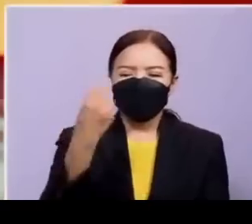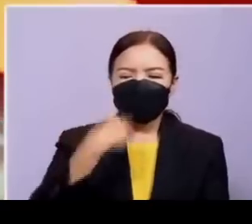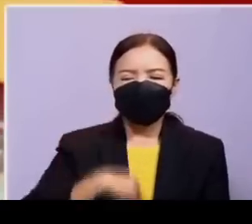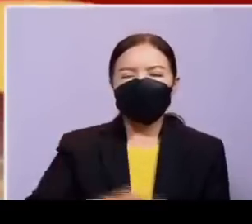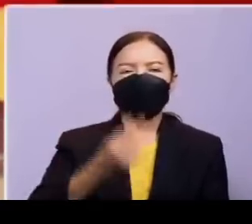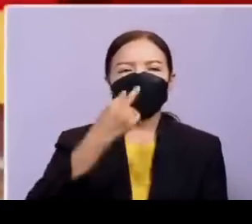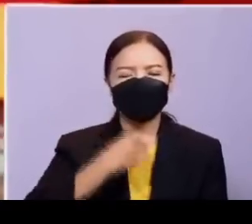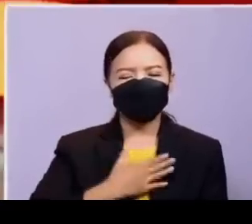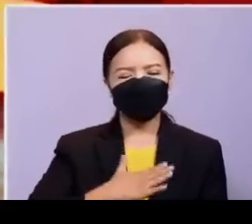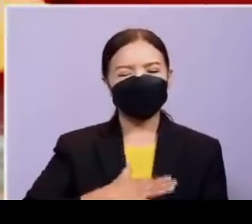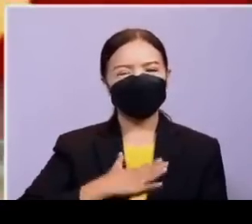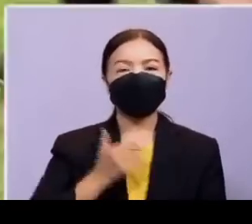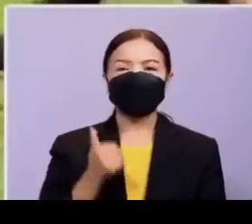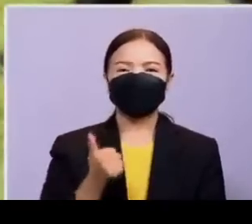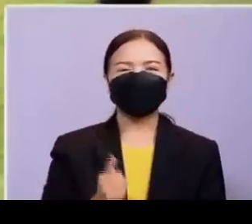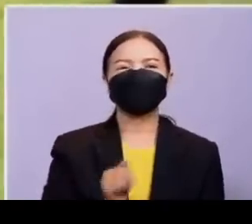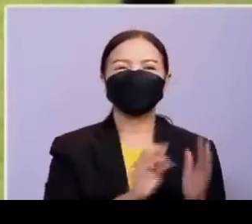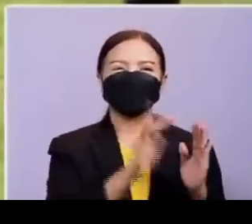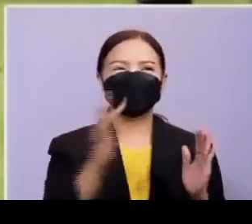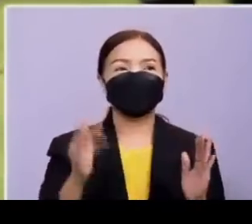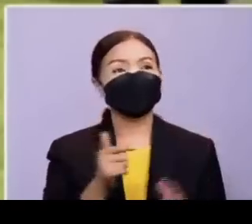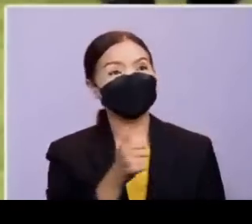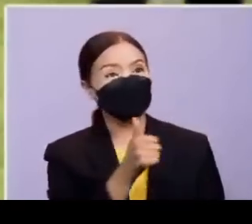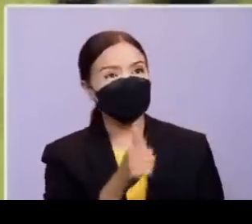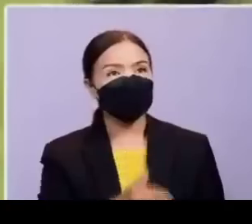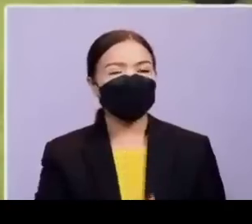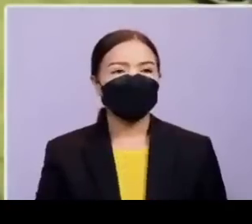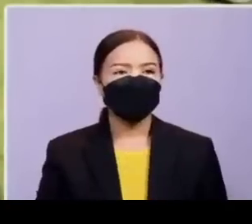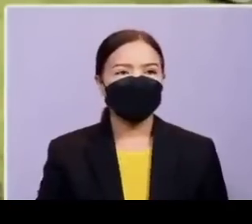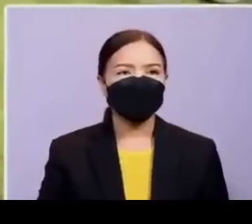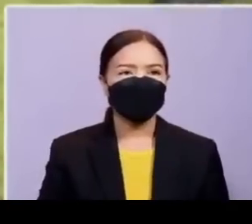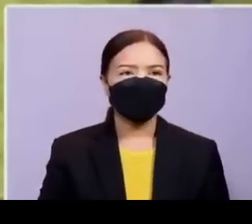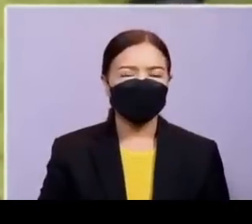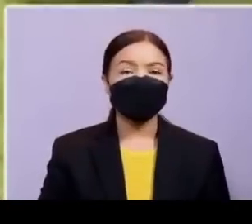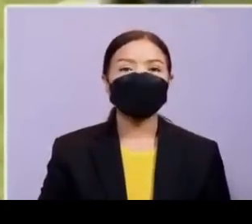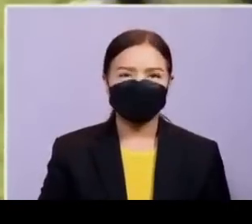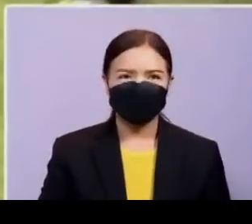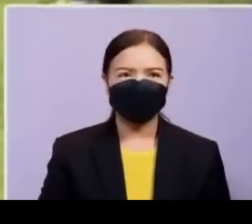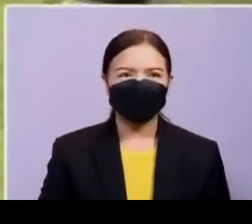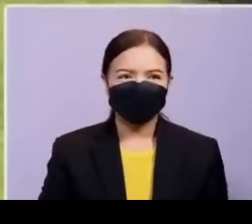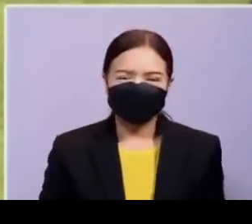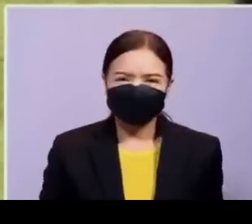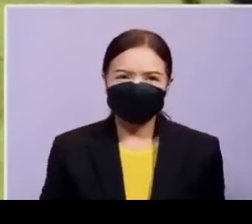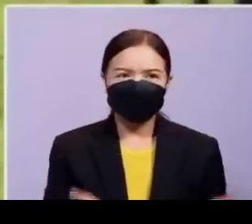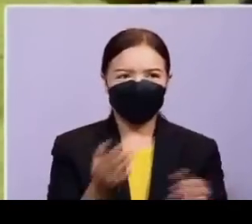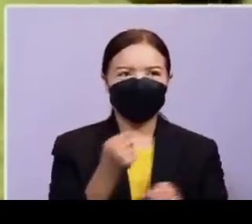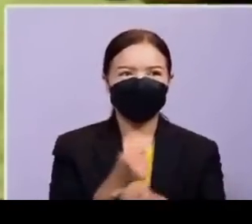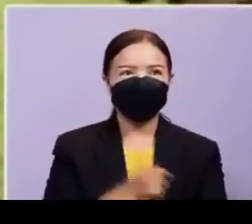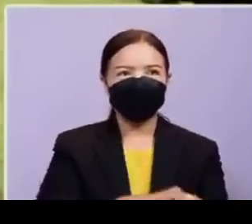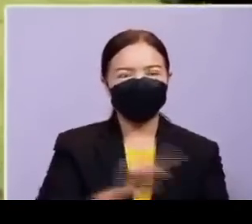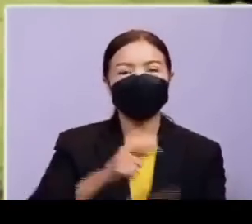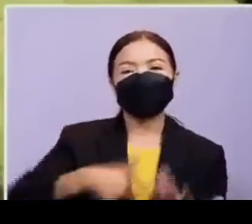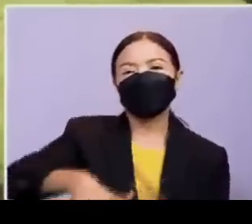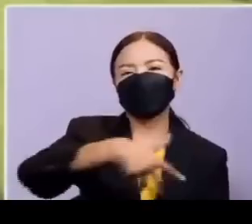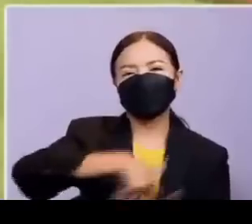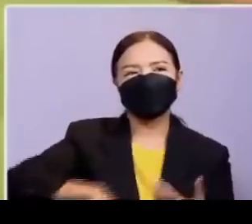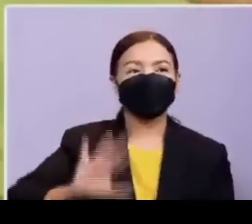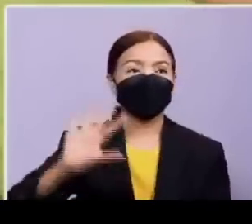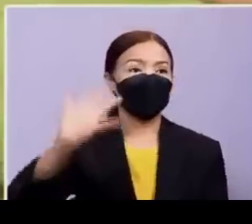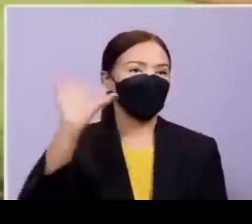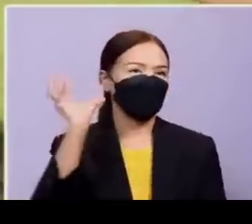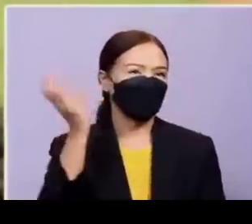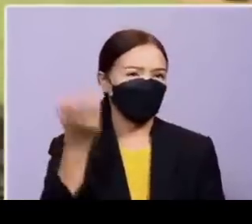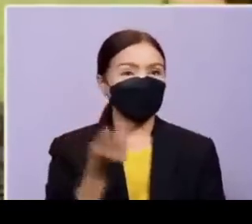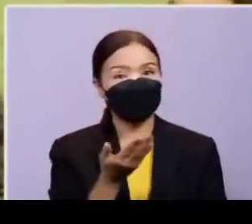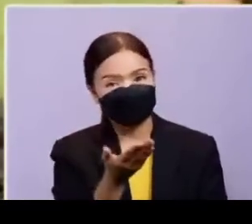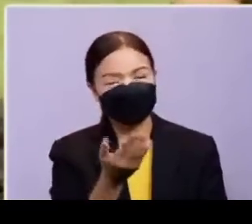พมหานครกันเพิ่มพื้นที่สีเขียวค่ะแล้วก็ลดใช้พลังงานร่วมเป็นแรงผลักดันกันในวันสิ่งแวดล้อมโลกนี่